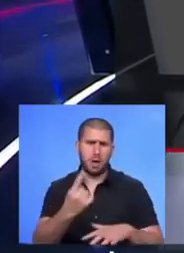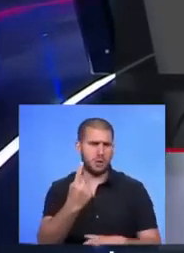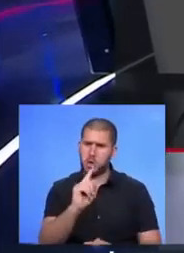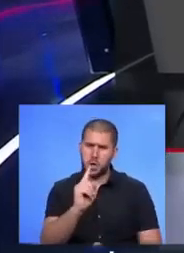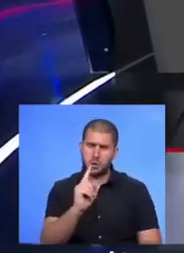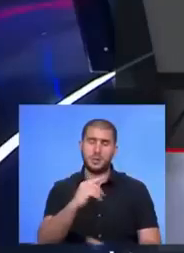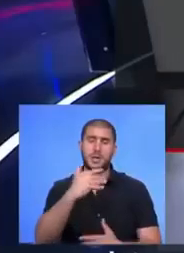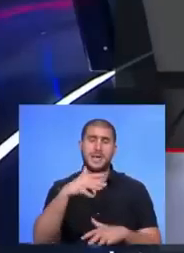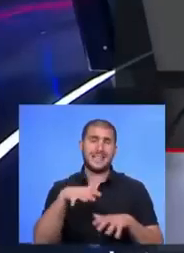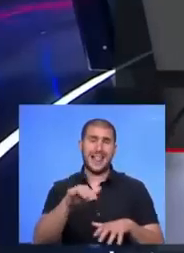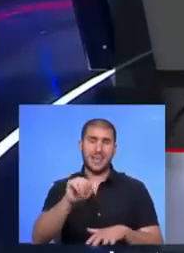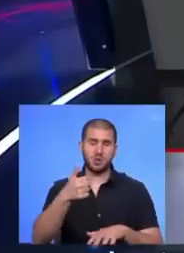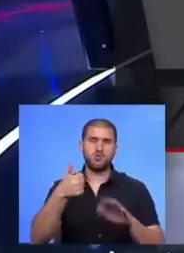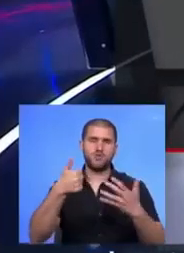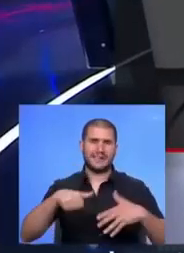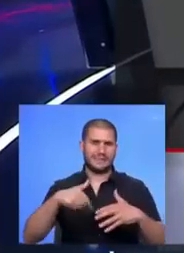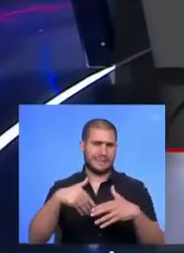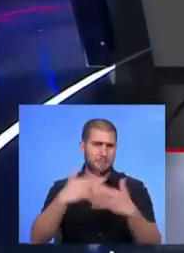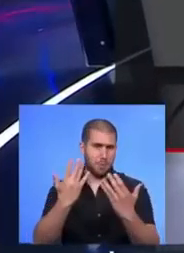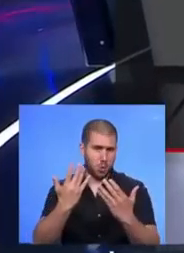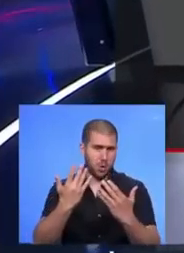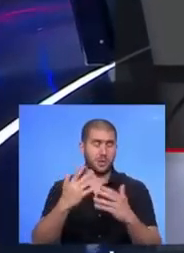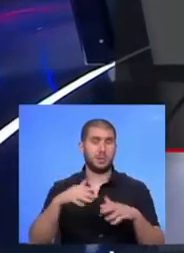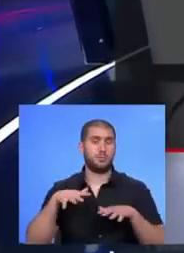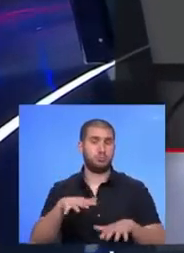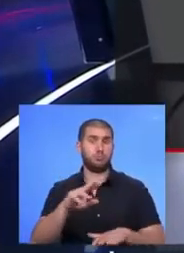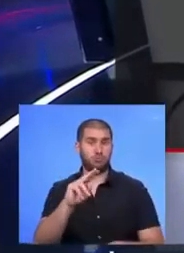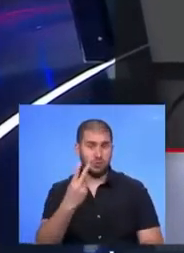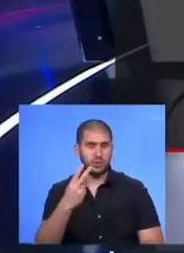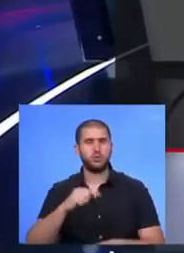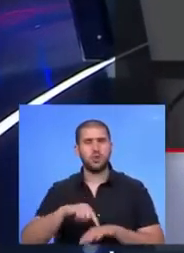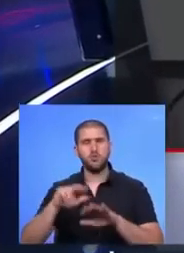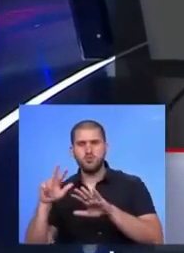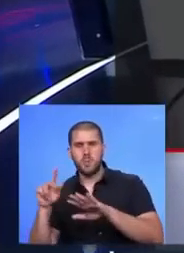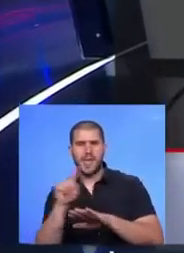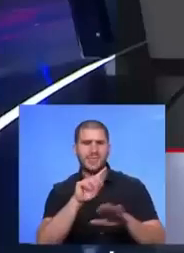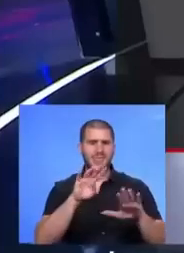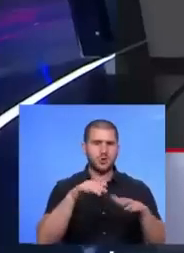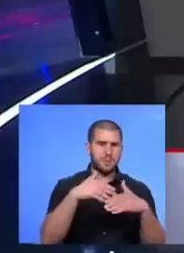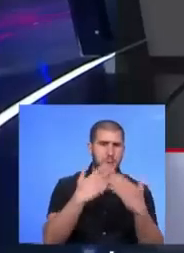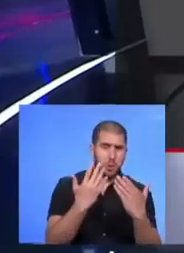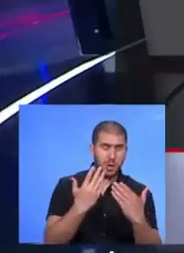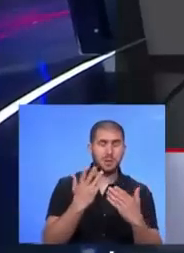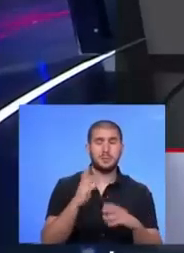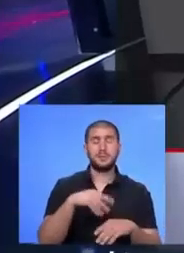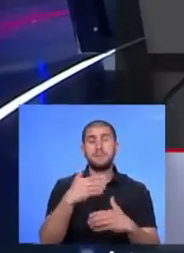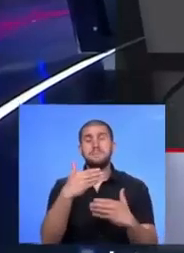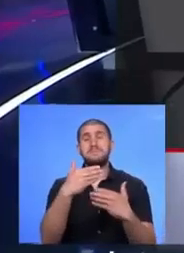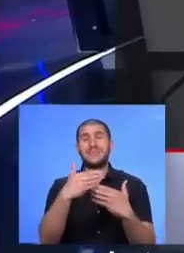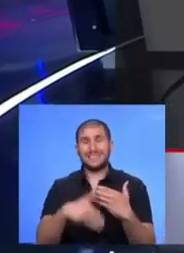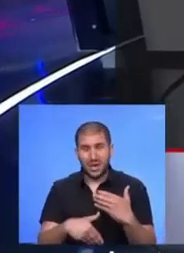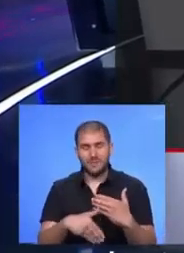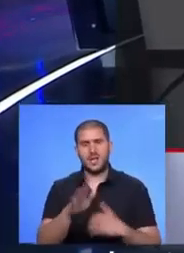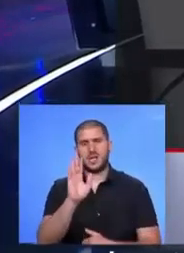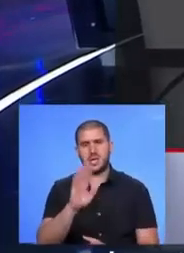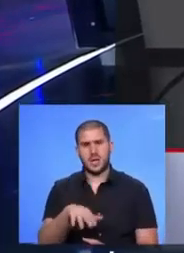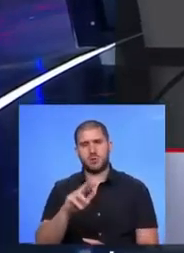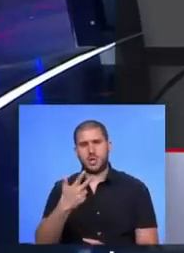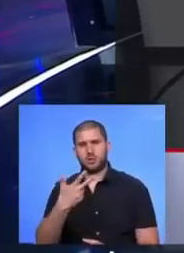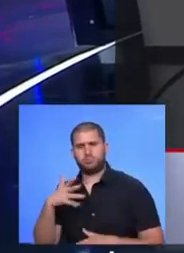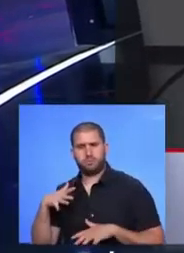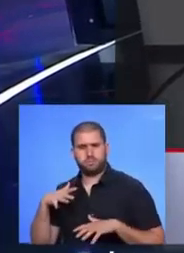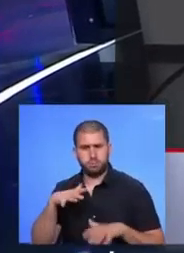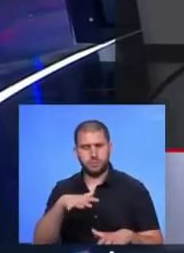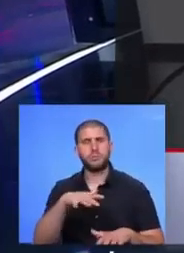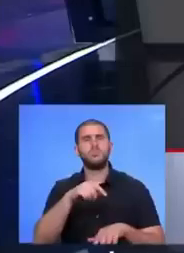הגל הראשון ב-6:30 בבוקר, הגל השני בין השעה 8-9 בבוקר, ובסופו של דבר גם הגל השלישי